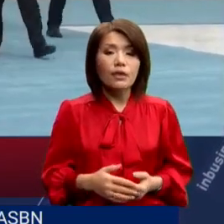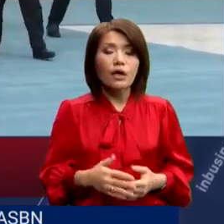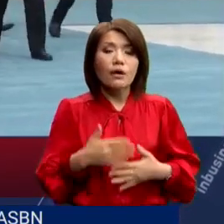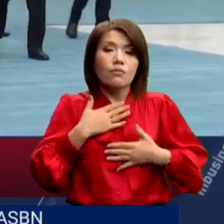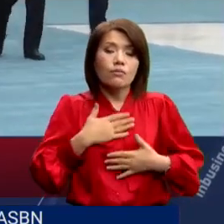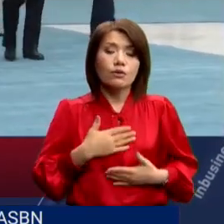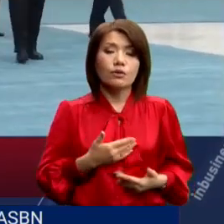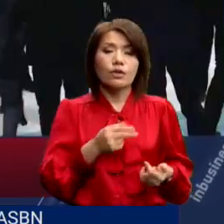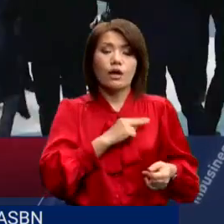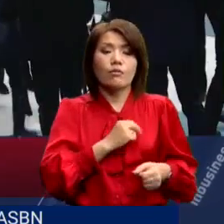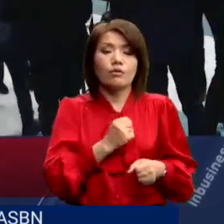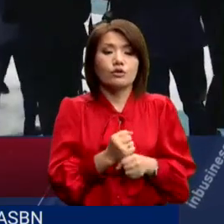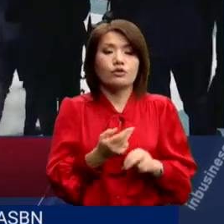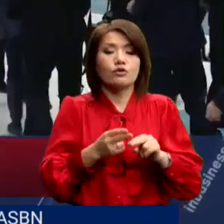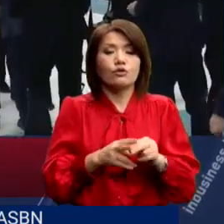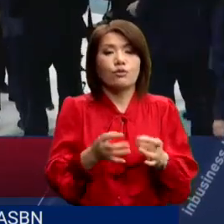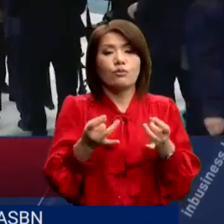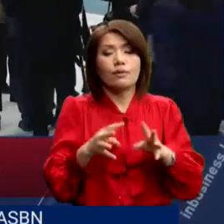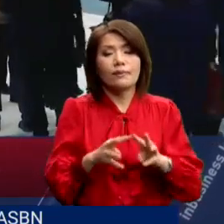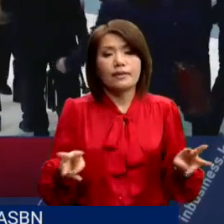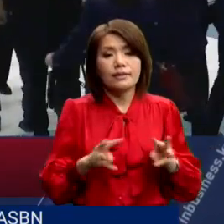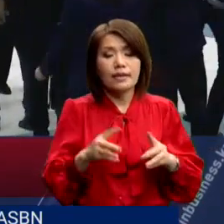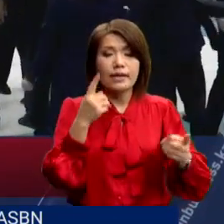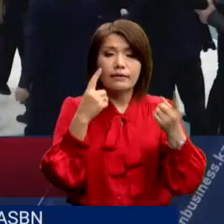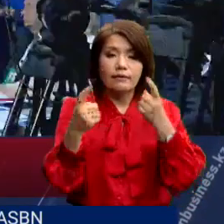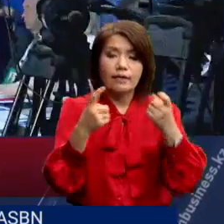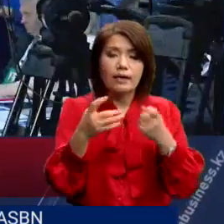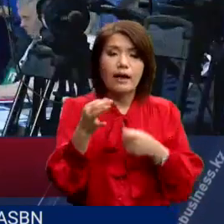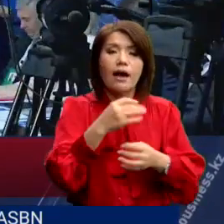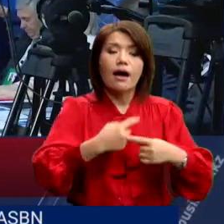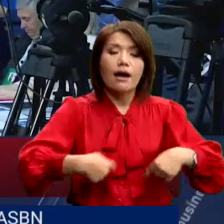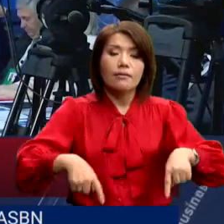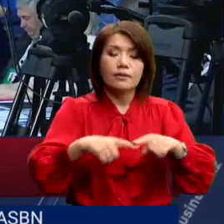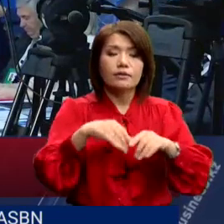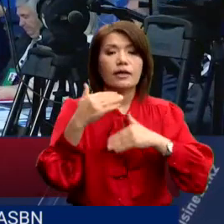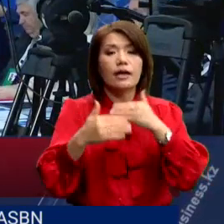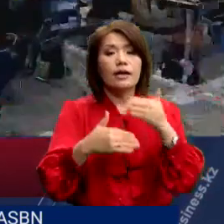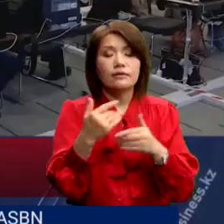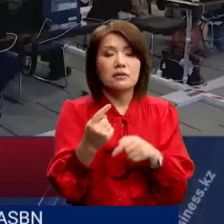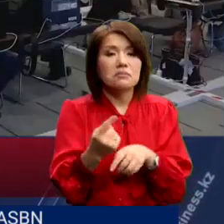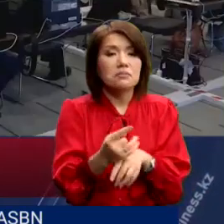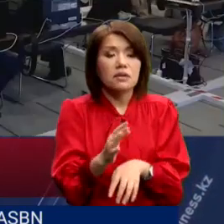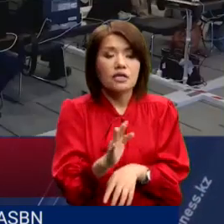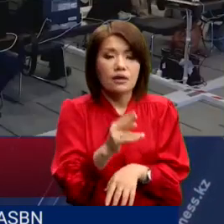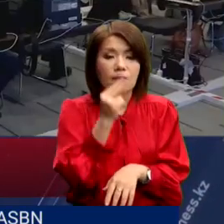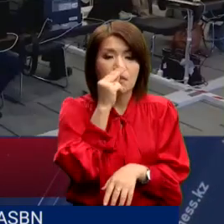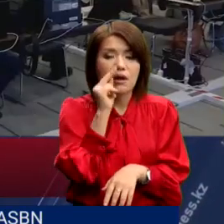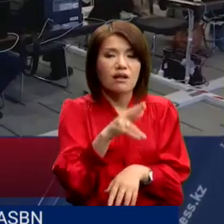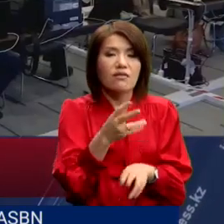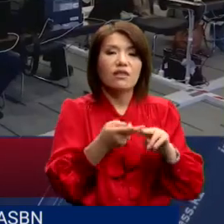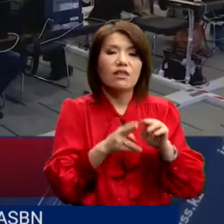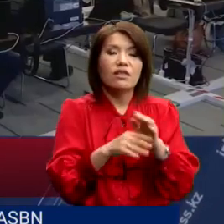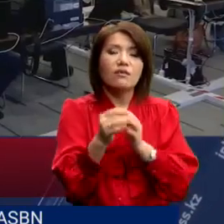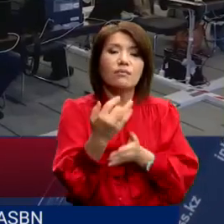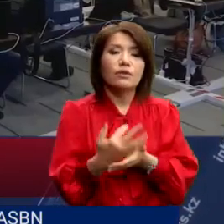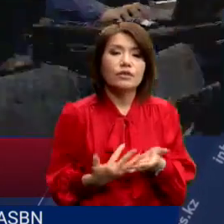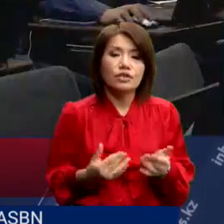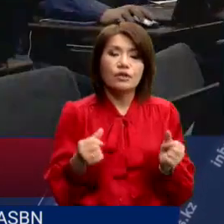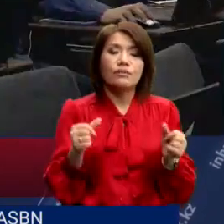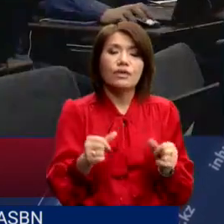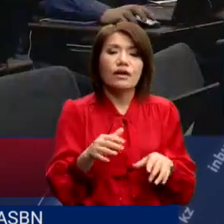Удовлетворительной работой не отличилось лишь Министерство информации и общественного развития. Не первый раз по вине профильного ведомства